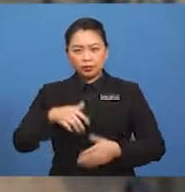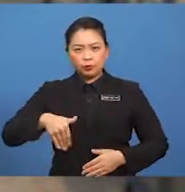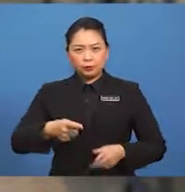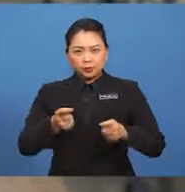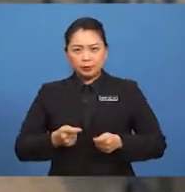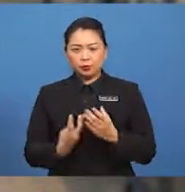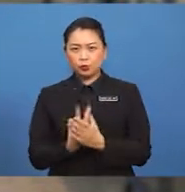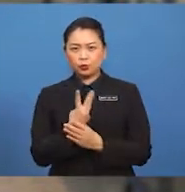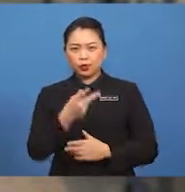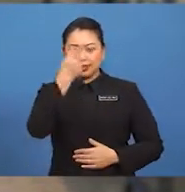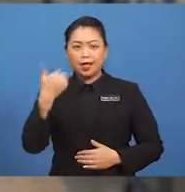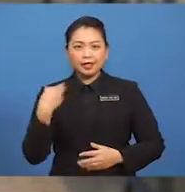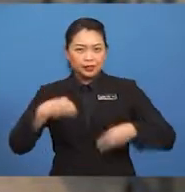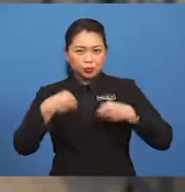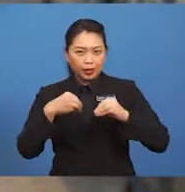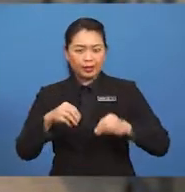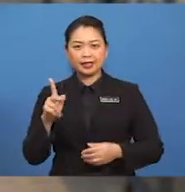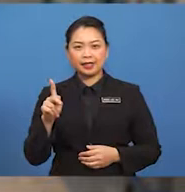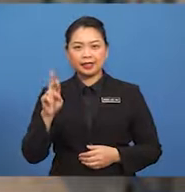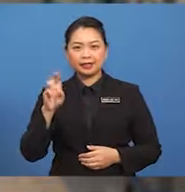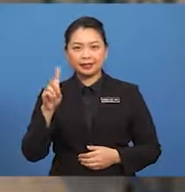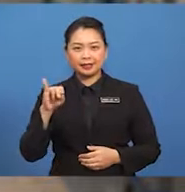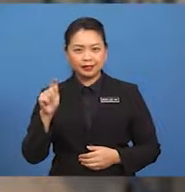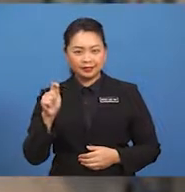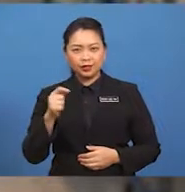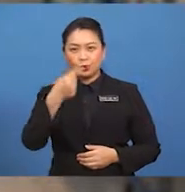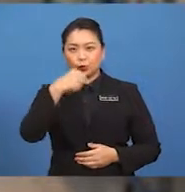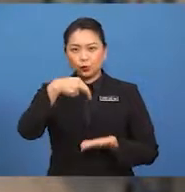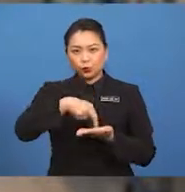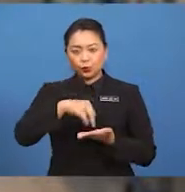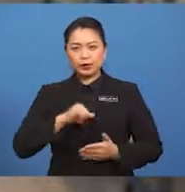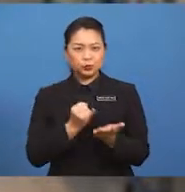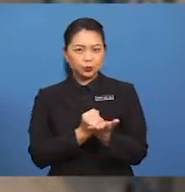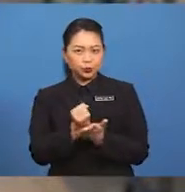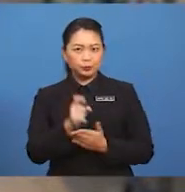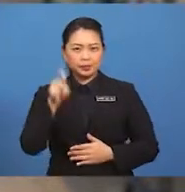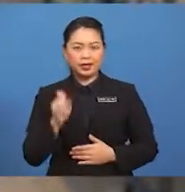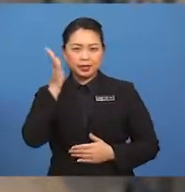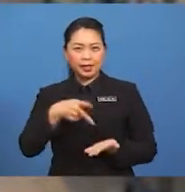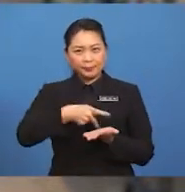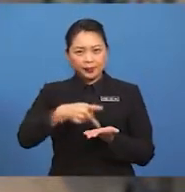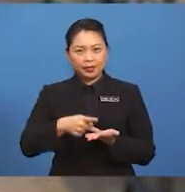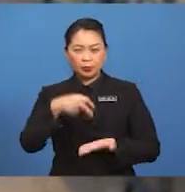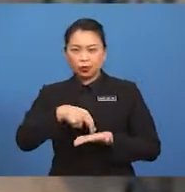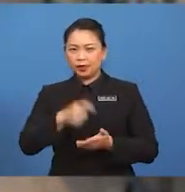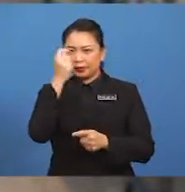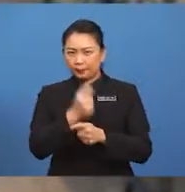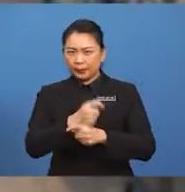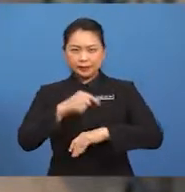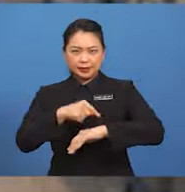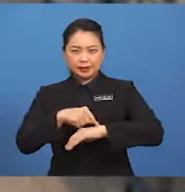wujud kerana adanya jualan kredit. Bagi penghutang yang jujur, pasti akan membayar hutangnya tepat pada